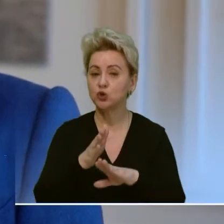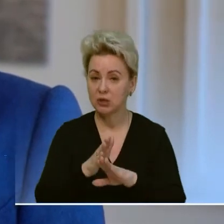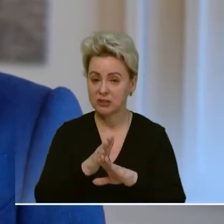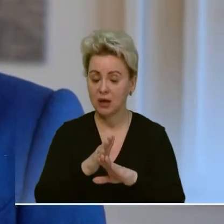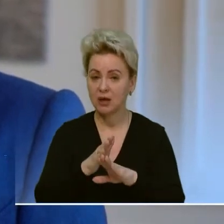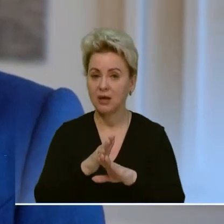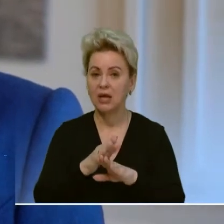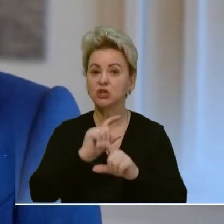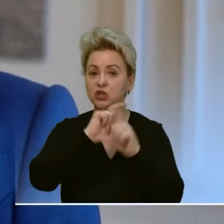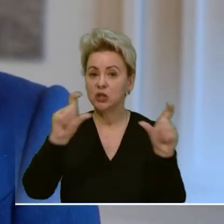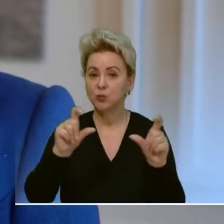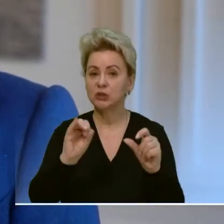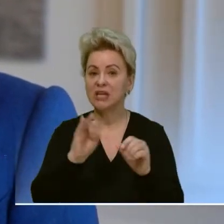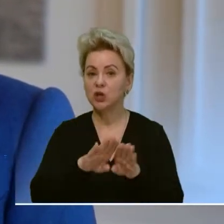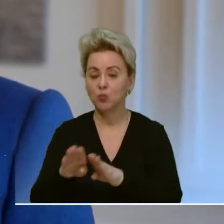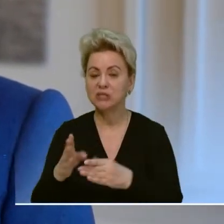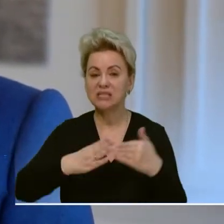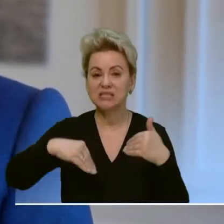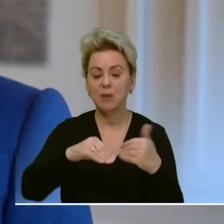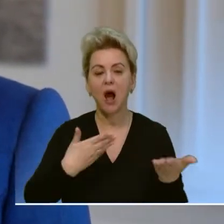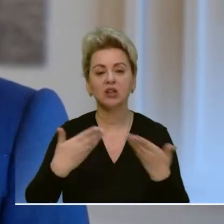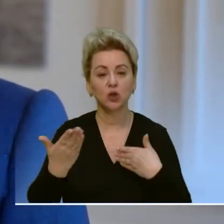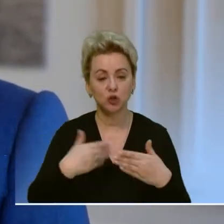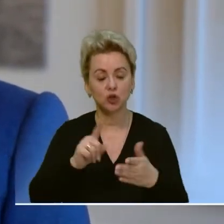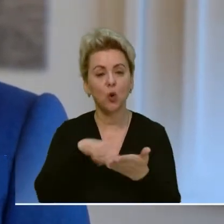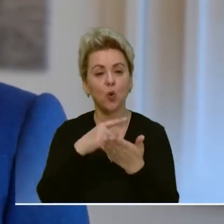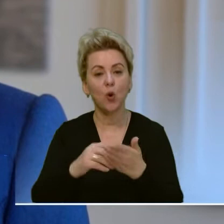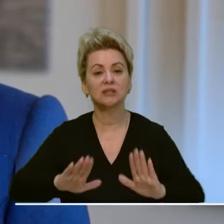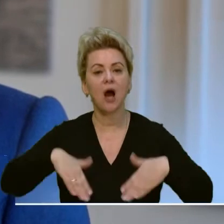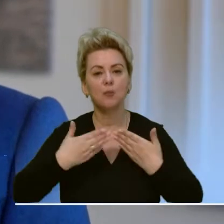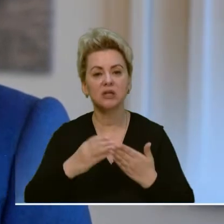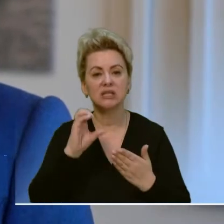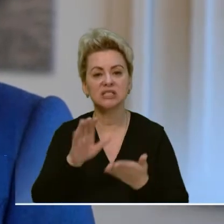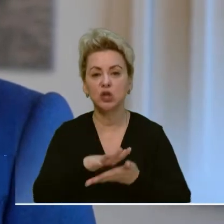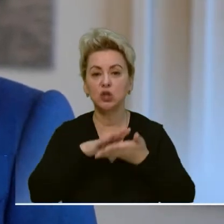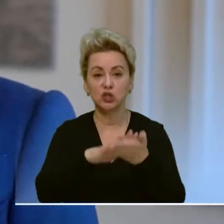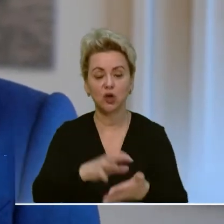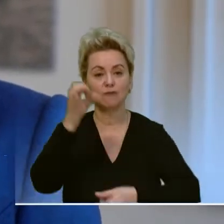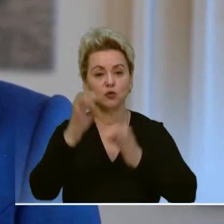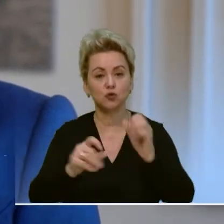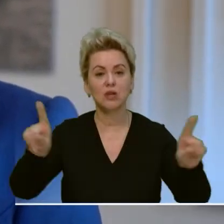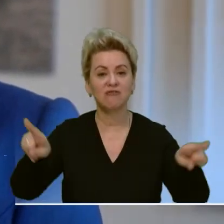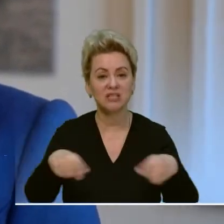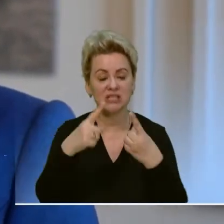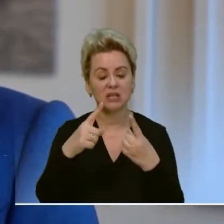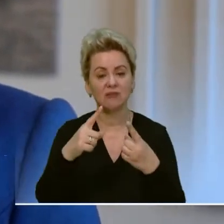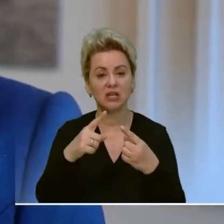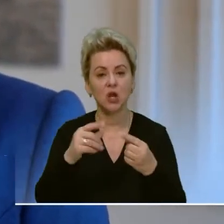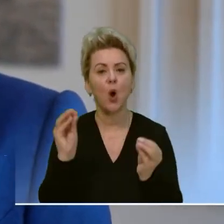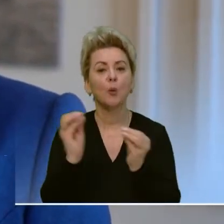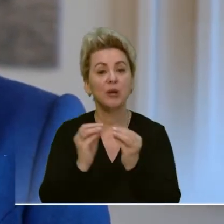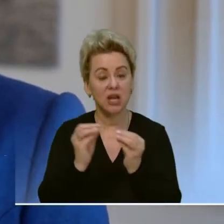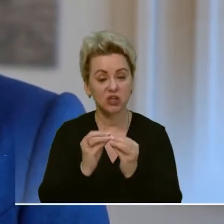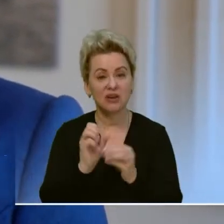участка, департамент имущественно-земельных отношений города обратился с иском в суд о восстановлении